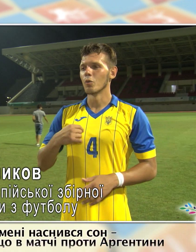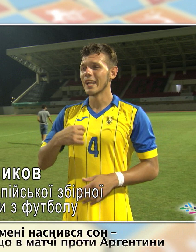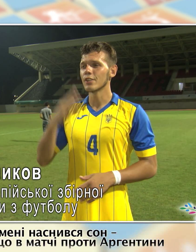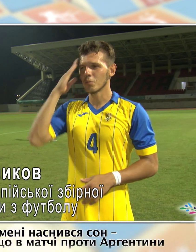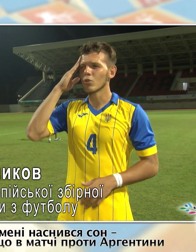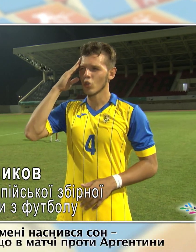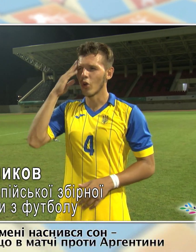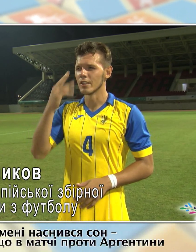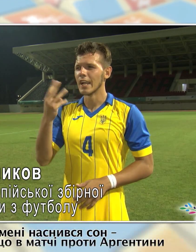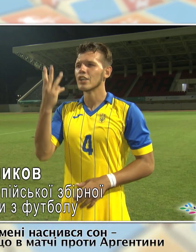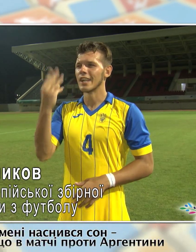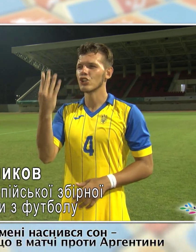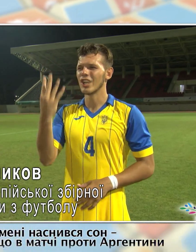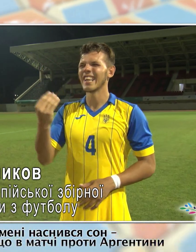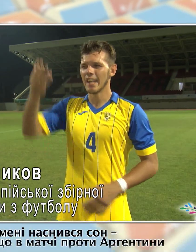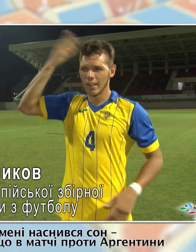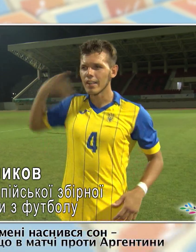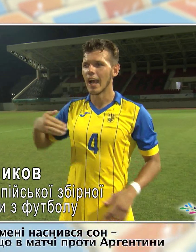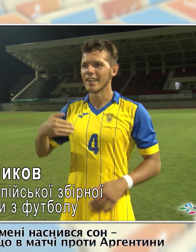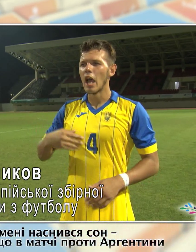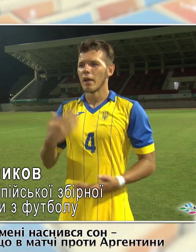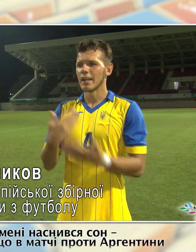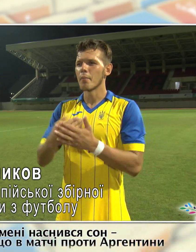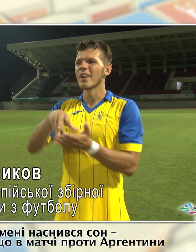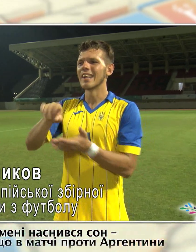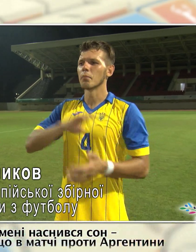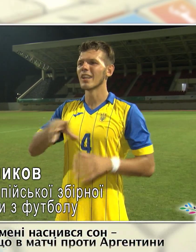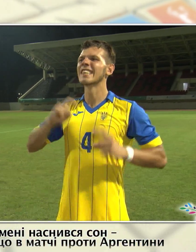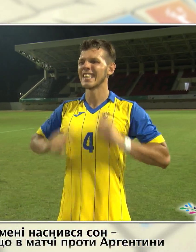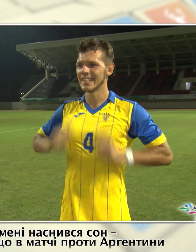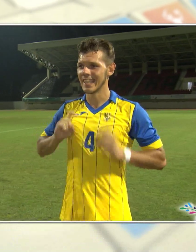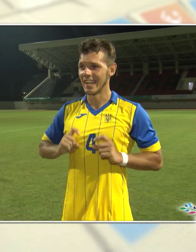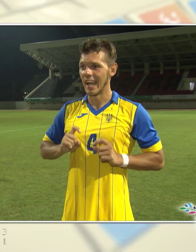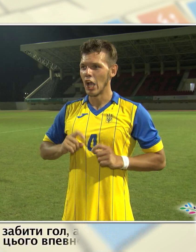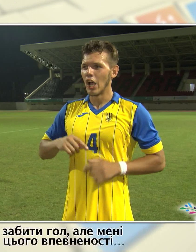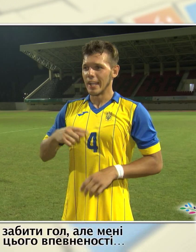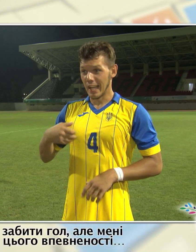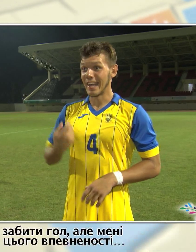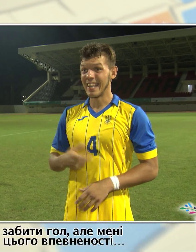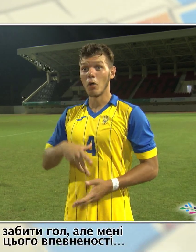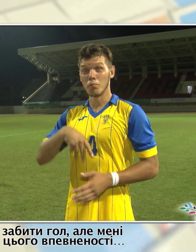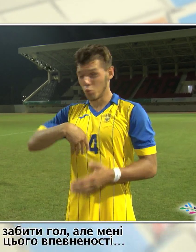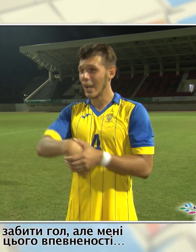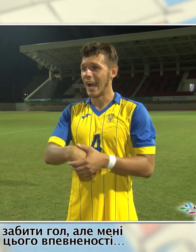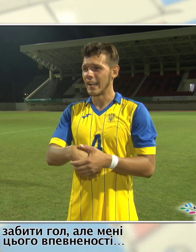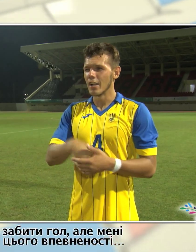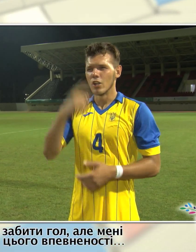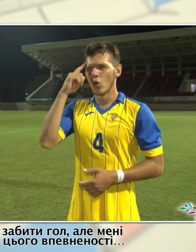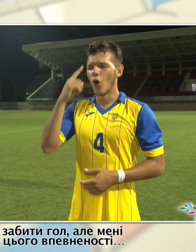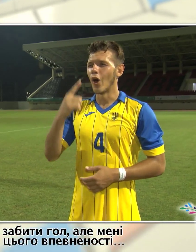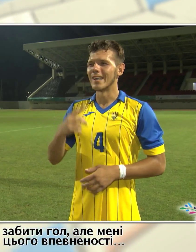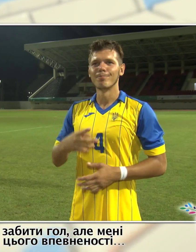Кілька днів тому мені наснився сон. Мені наснилося, що в матчі проти Аргентини я мав можливість забити гол, але мені не вистачило для